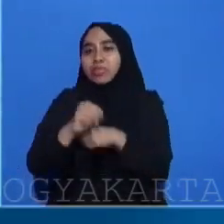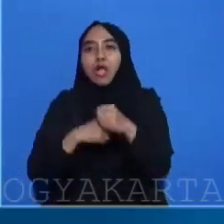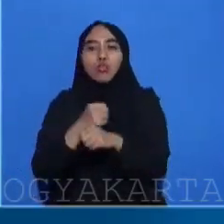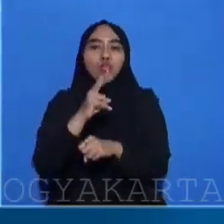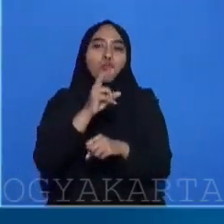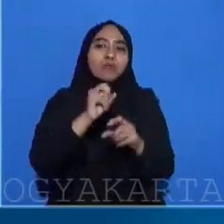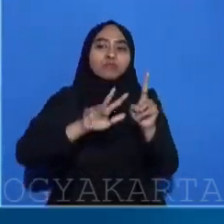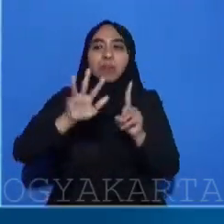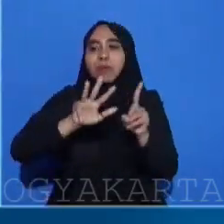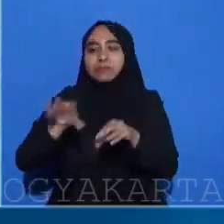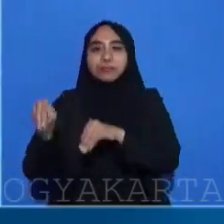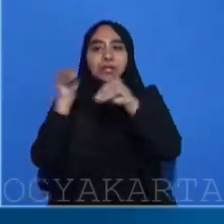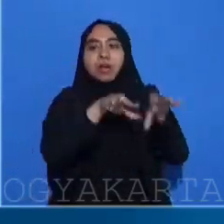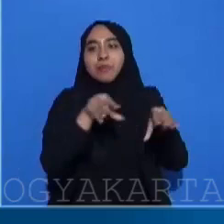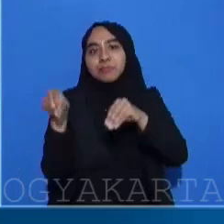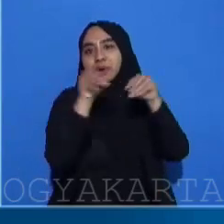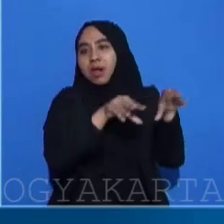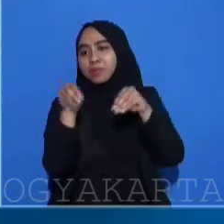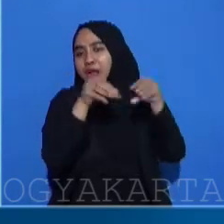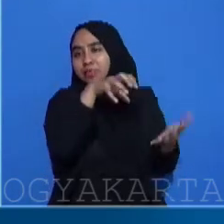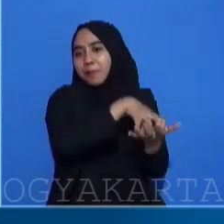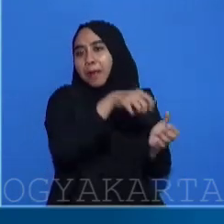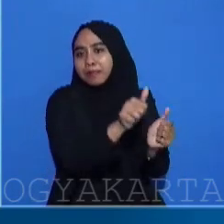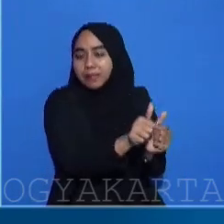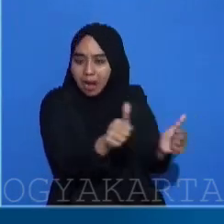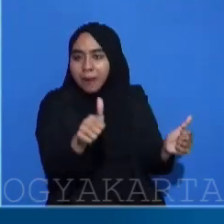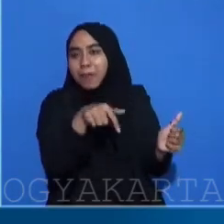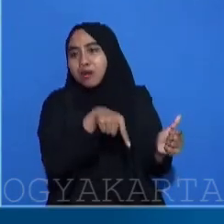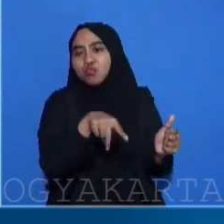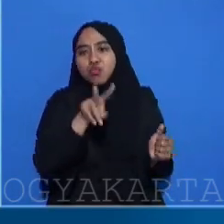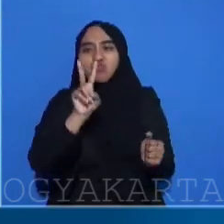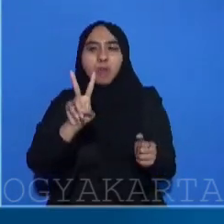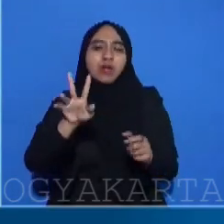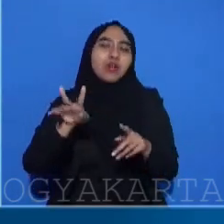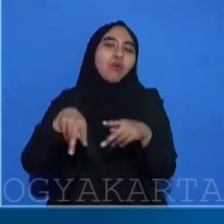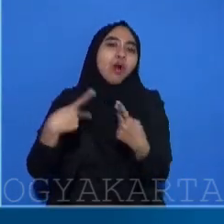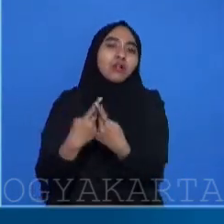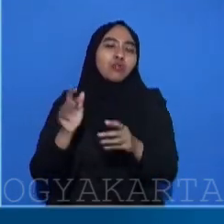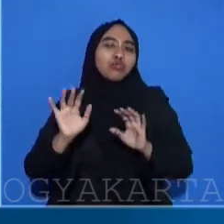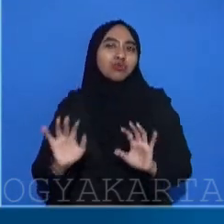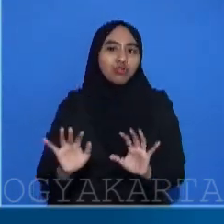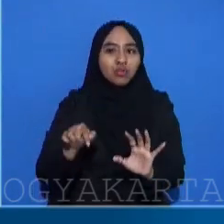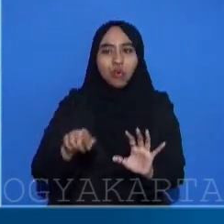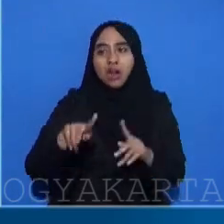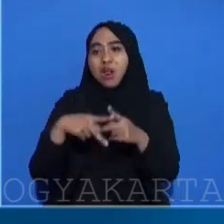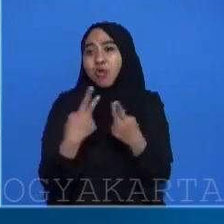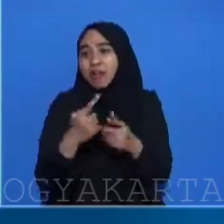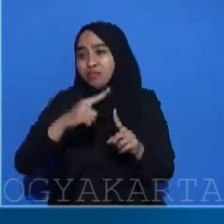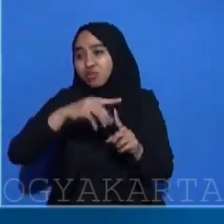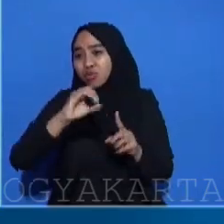mereka memilih untuk membawa tempat tinggal di lokasi yang lebih aman hingga menyisakan dua keluarga yakni keluarga tupan dan keluarga